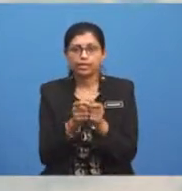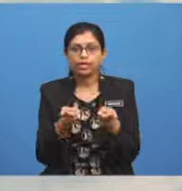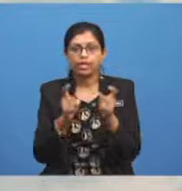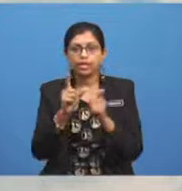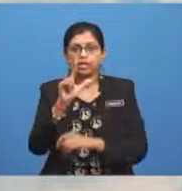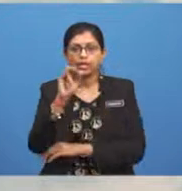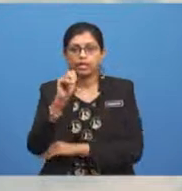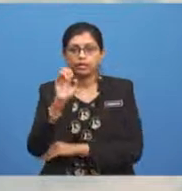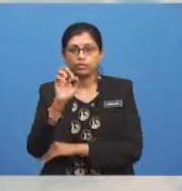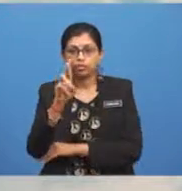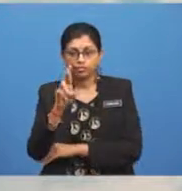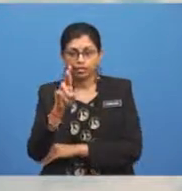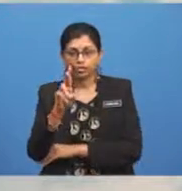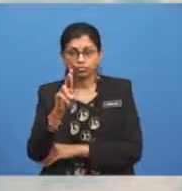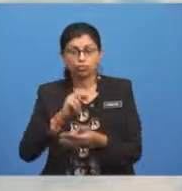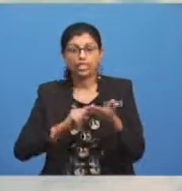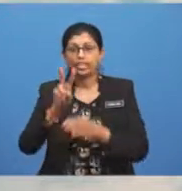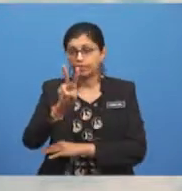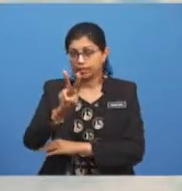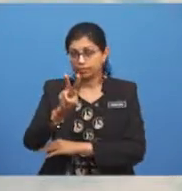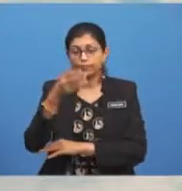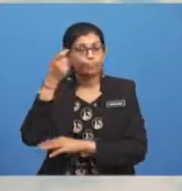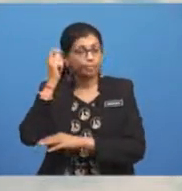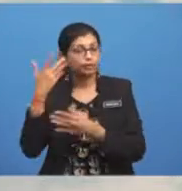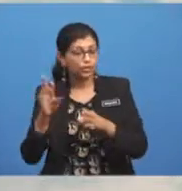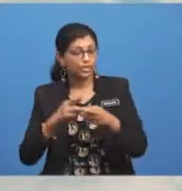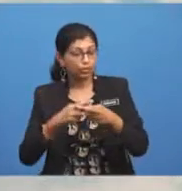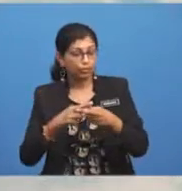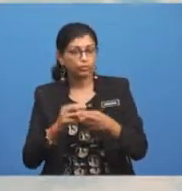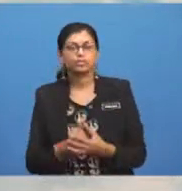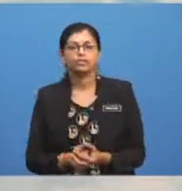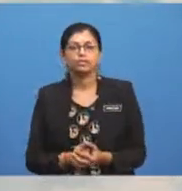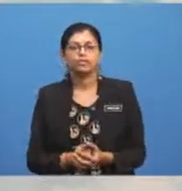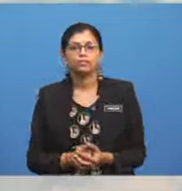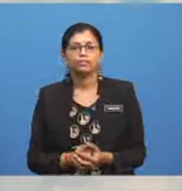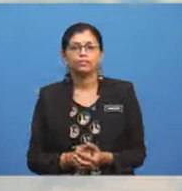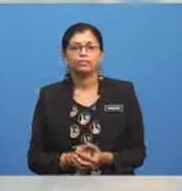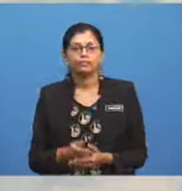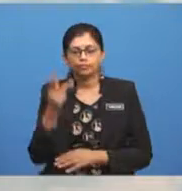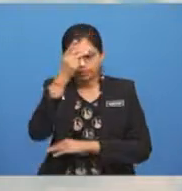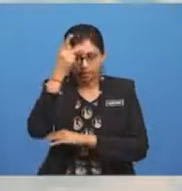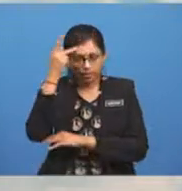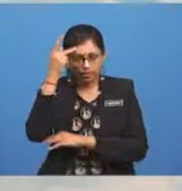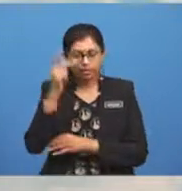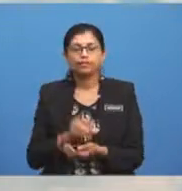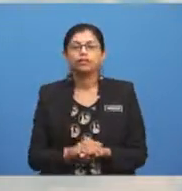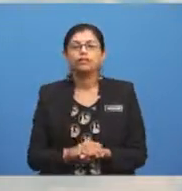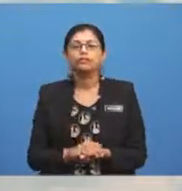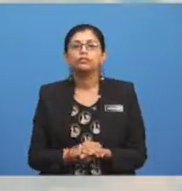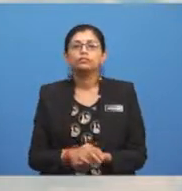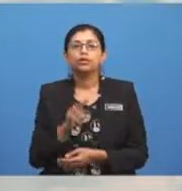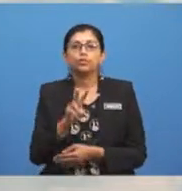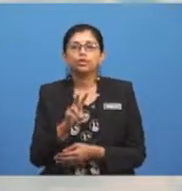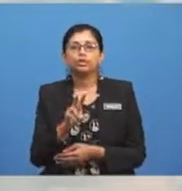kita telah dapati rumusnya. Ini adalah kerana nilai laju linear V adalah